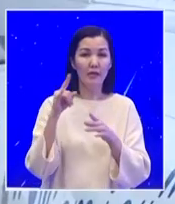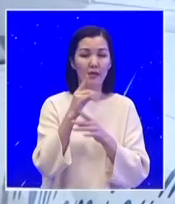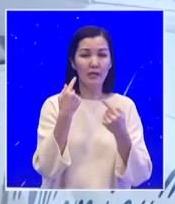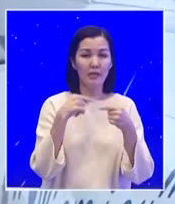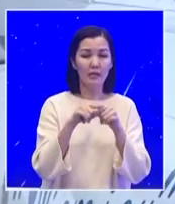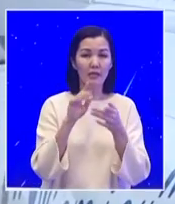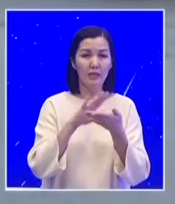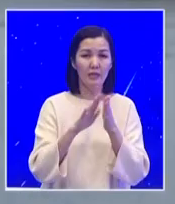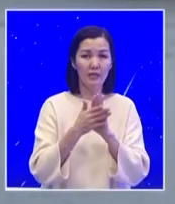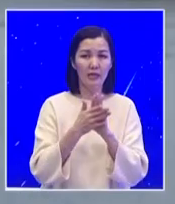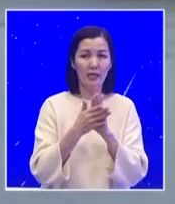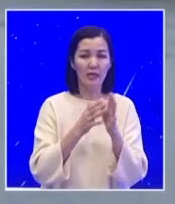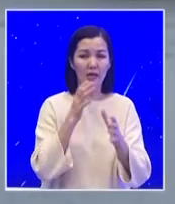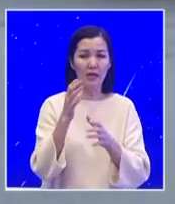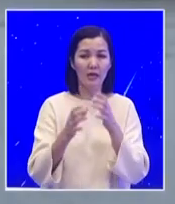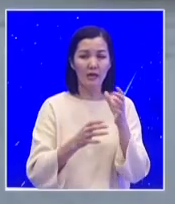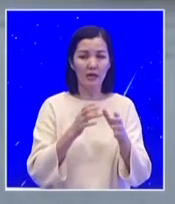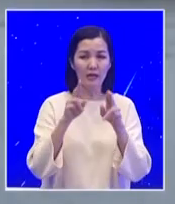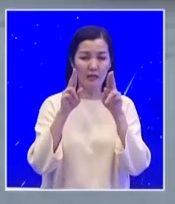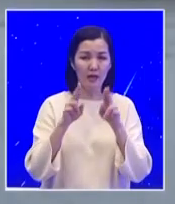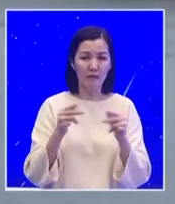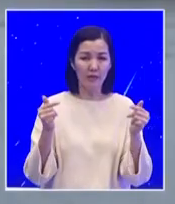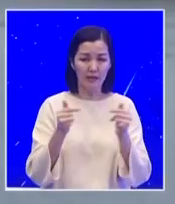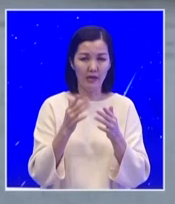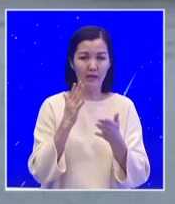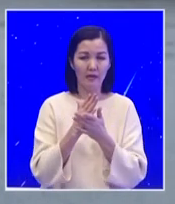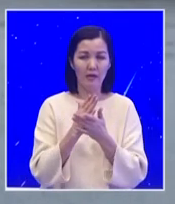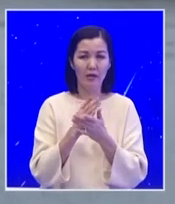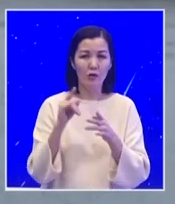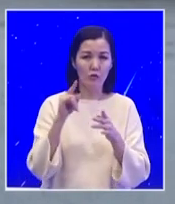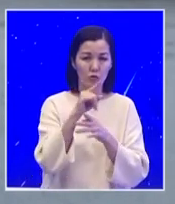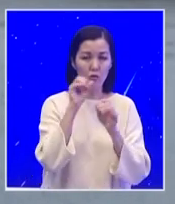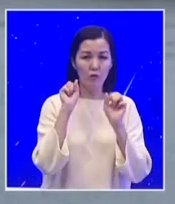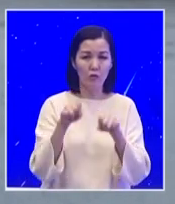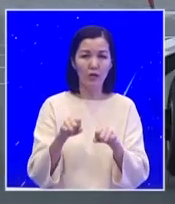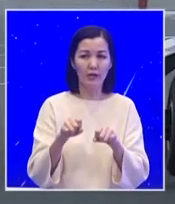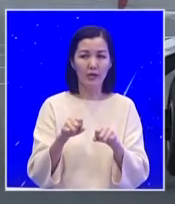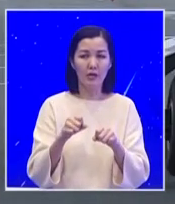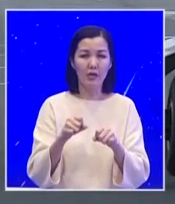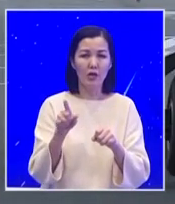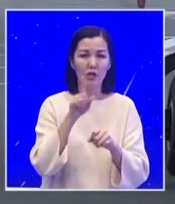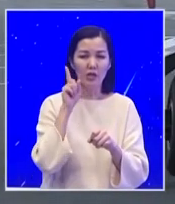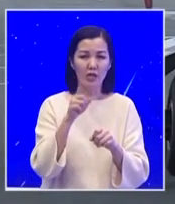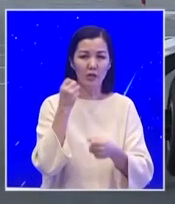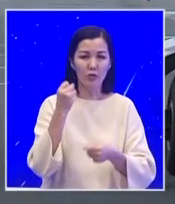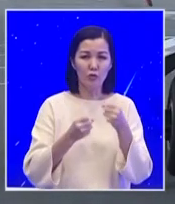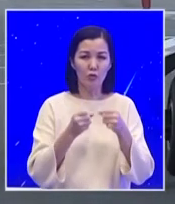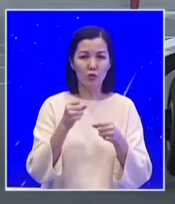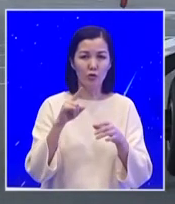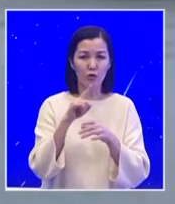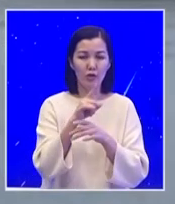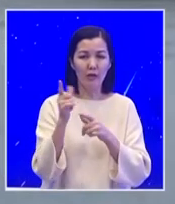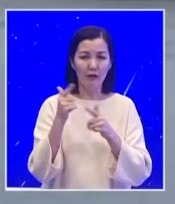состояниесі халықаралық талапқа сәйкес болып тұр. Енді ұшқыштарға келсек, бізде жас ұшқыштар бәрі, ұшқыштар бәрі